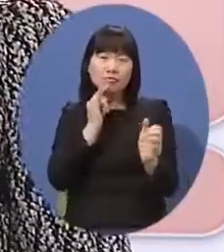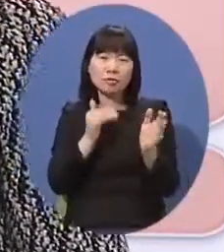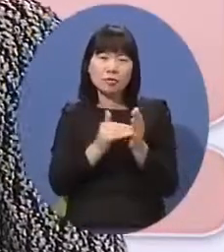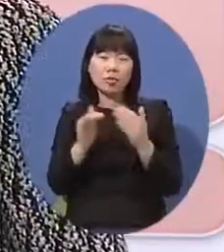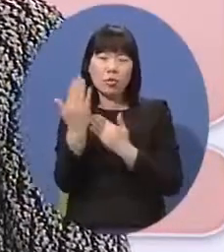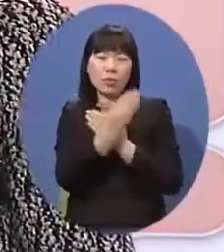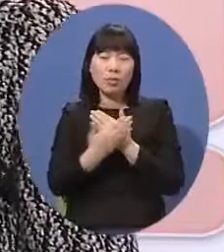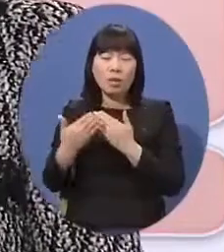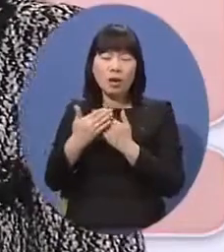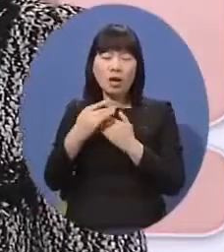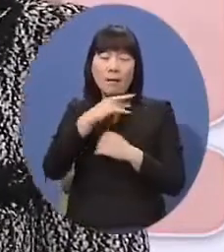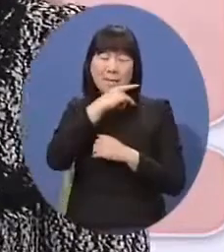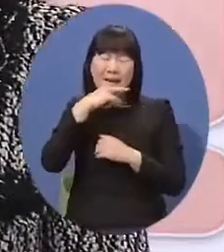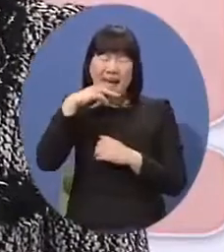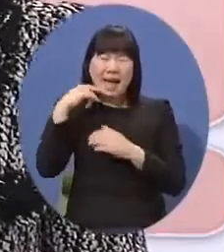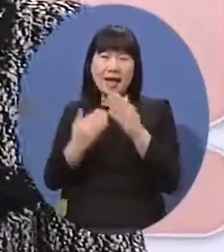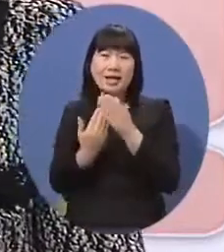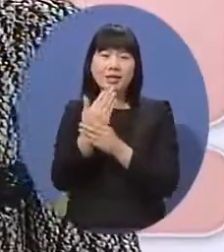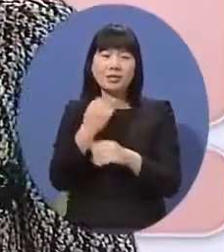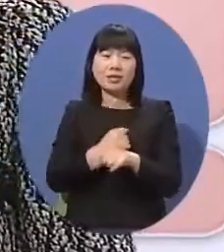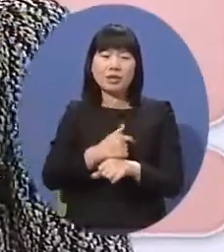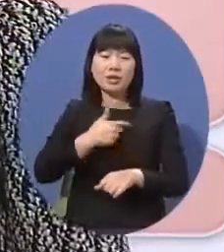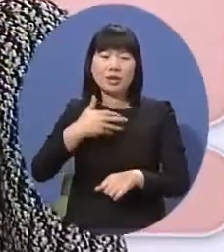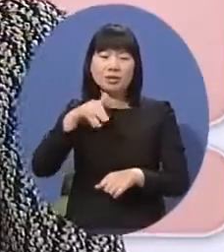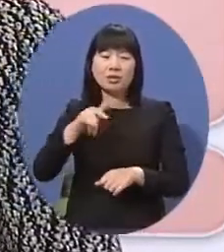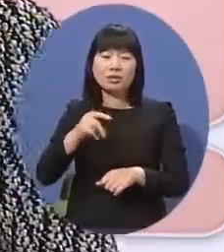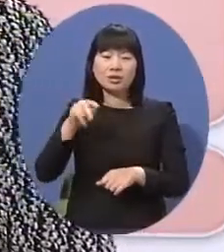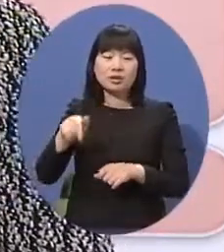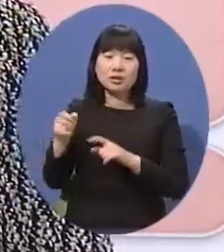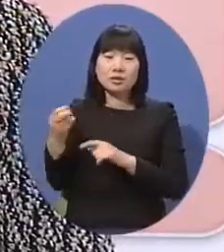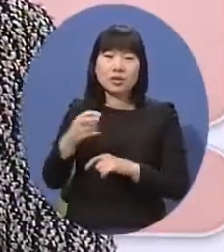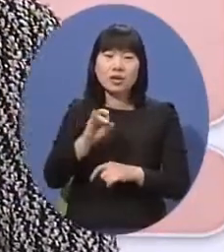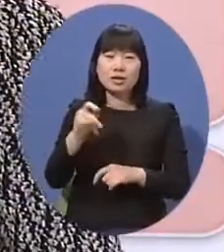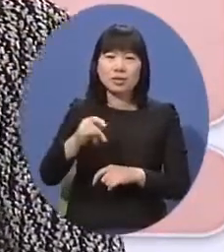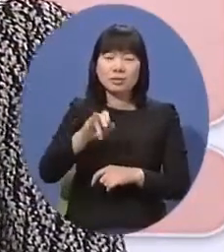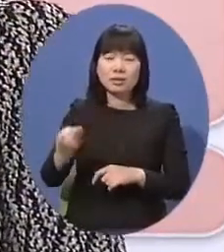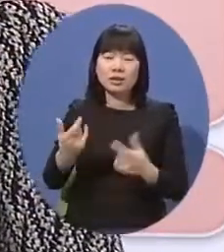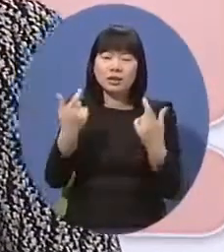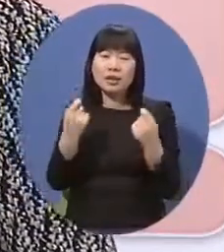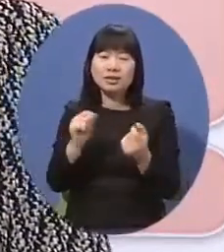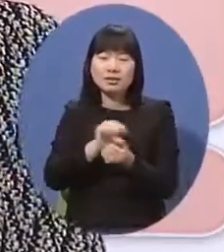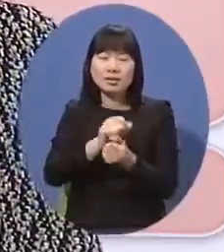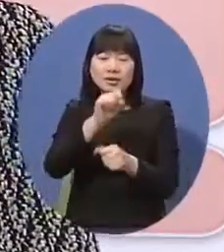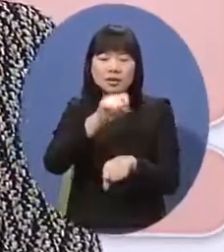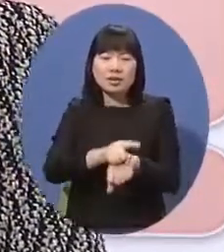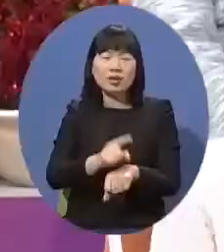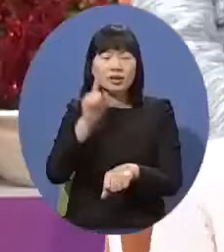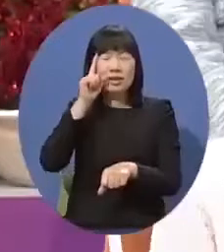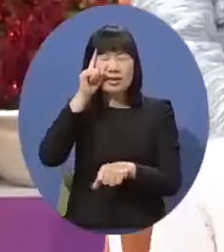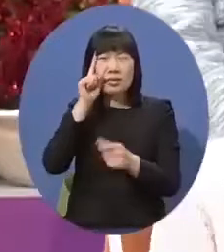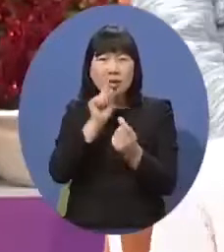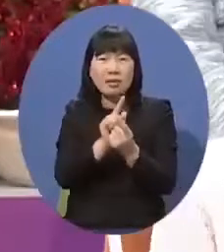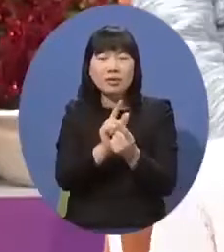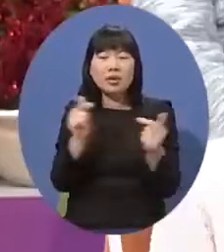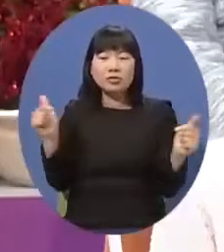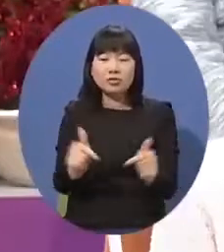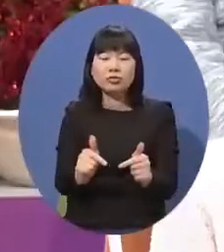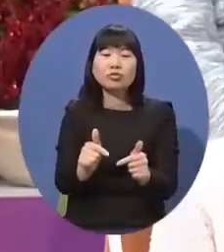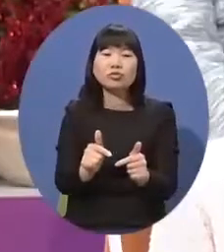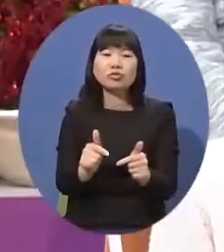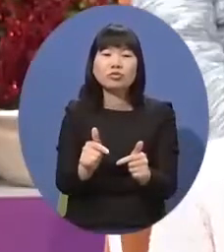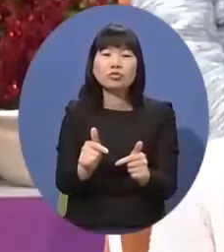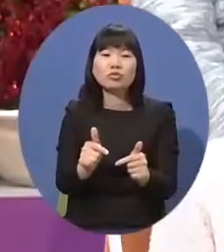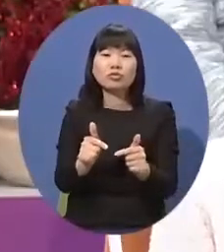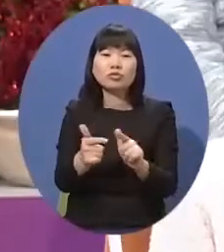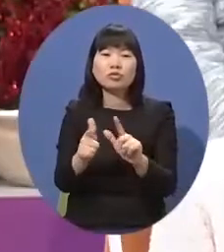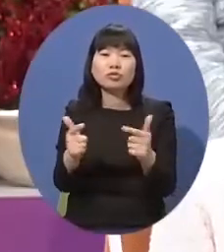아예 온몸에 발진이 생긴다거나, 천식이나 아토피아 같은 면역계 질환, 그러니까 면역성이 확 스트레스 받으면 굉장히 많이 감소하거든요.